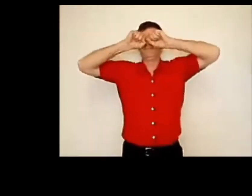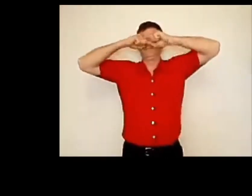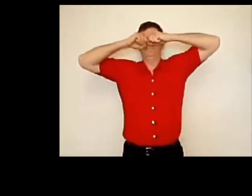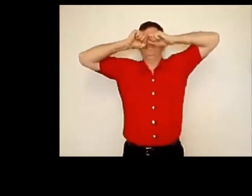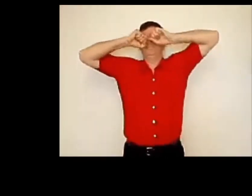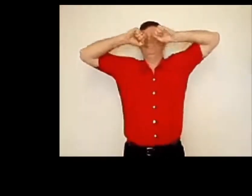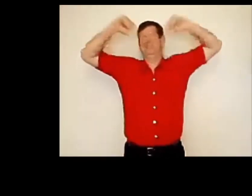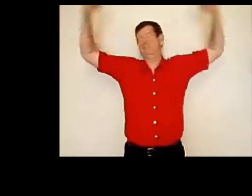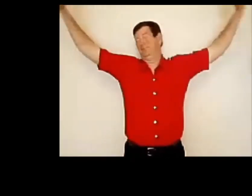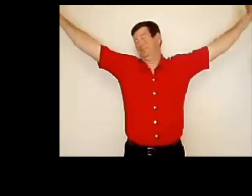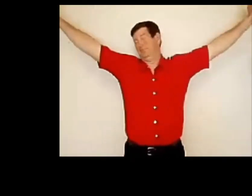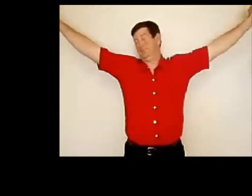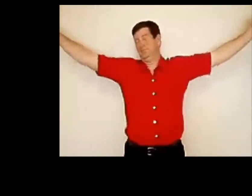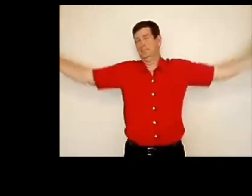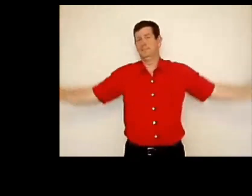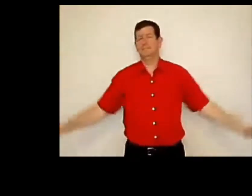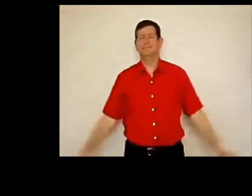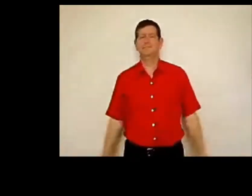Se réveiller.